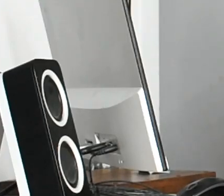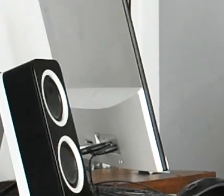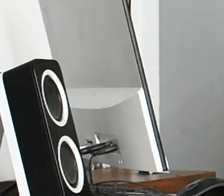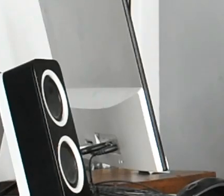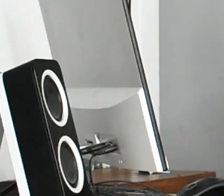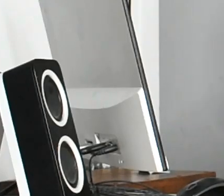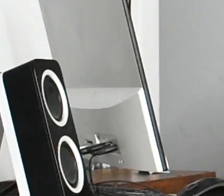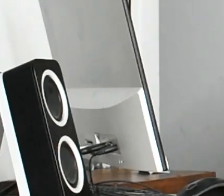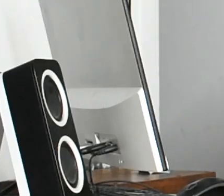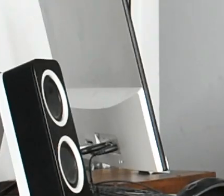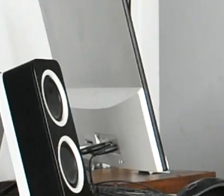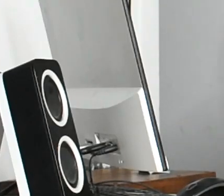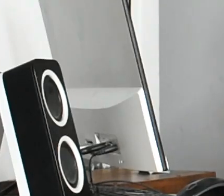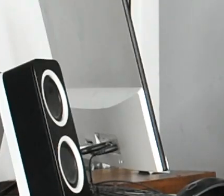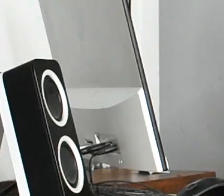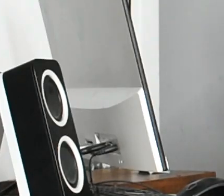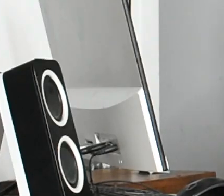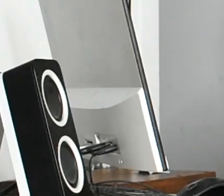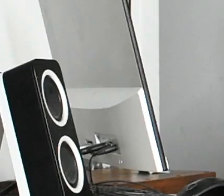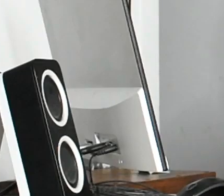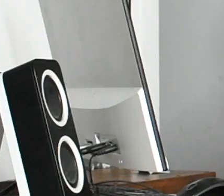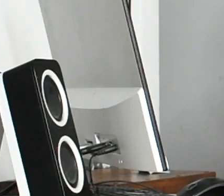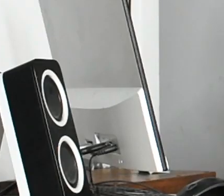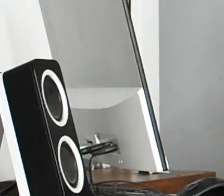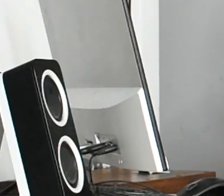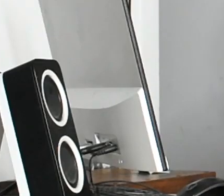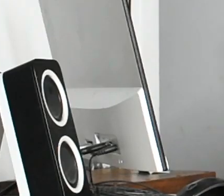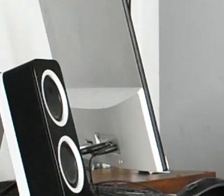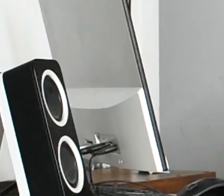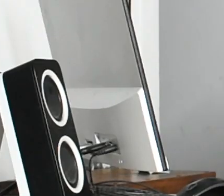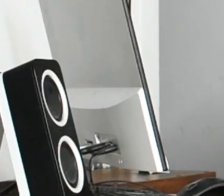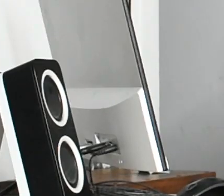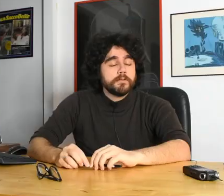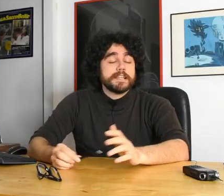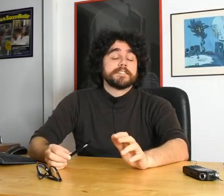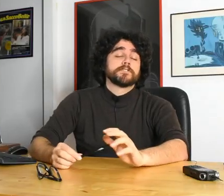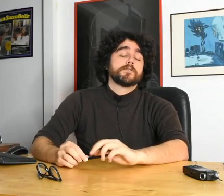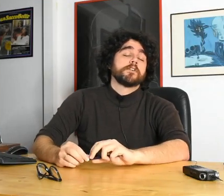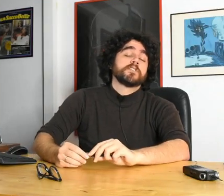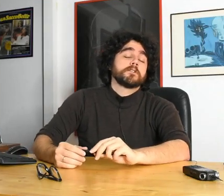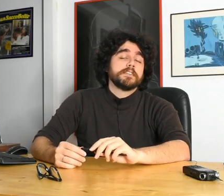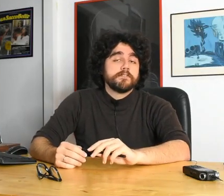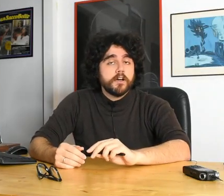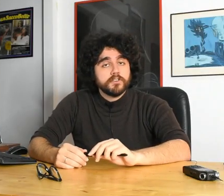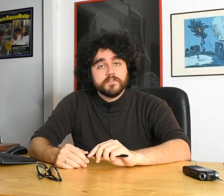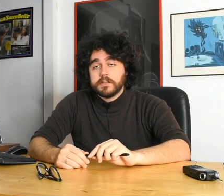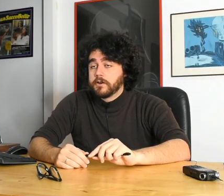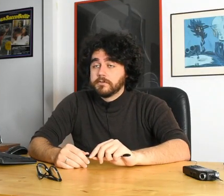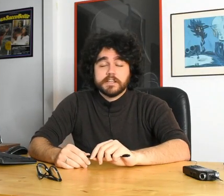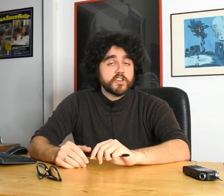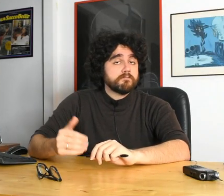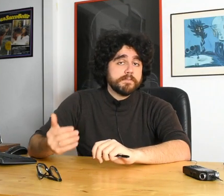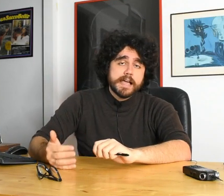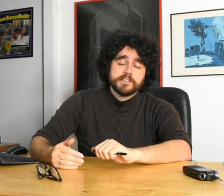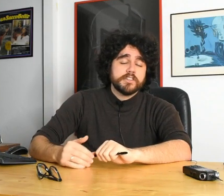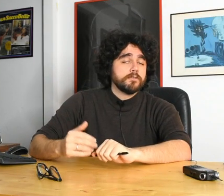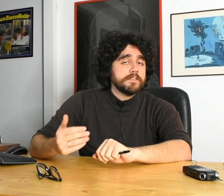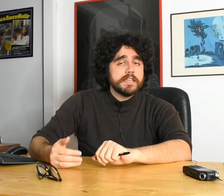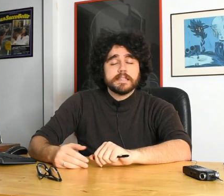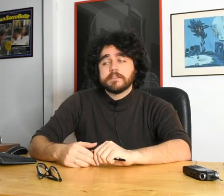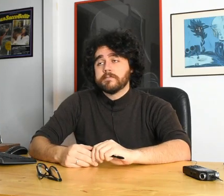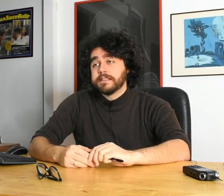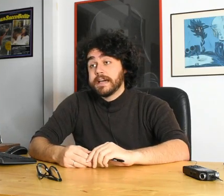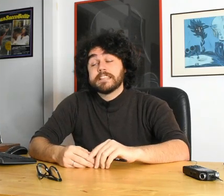vero, è iniziato da poco, ma tiene la rotta. E di nuovo, staremo a vedere. Quindi ragazzi, questo è quello che ho da raccontarvi oggi. Vi ricordo di lasciare un mi piace,